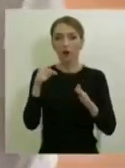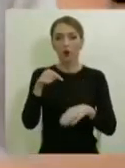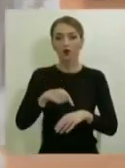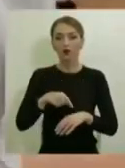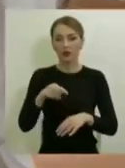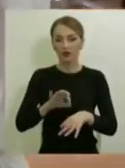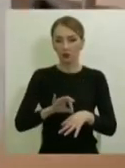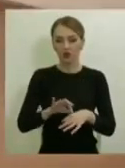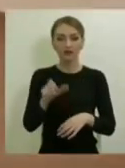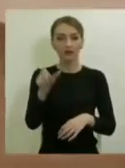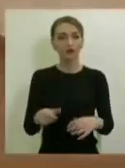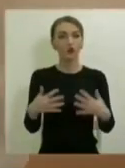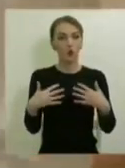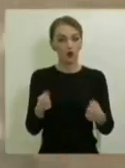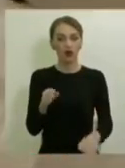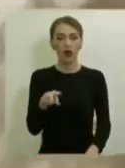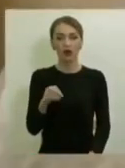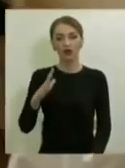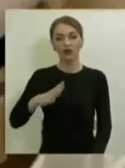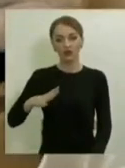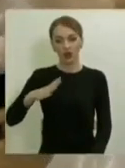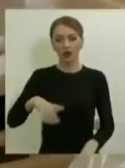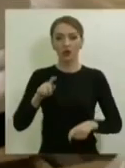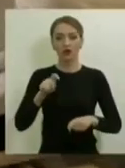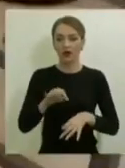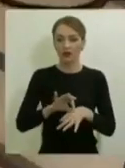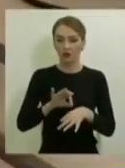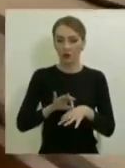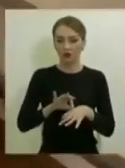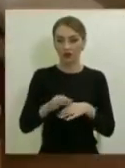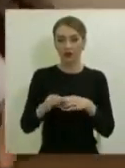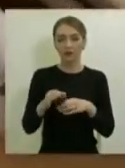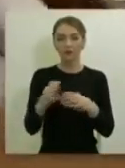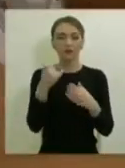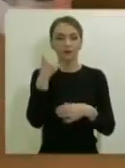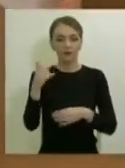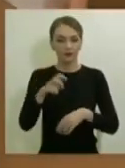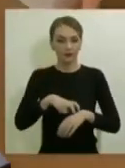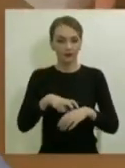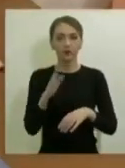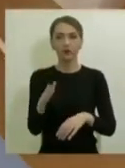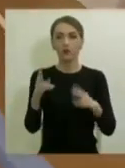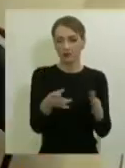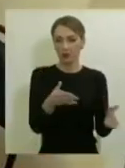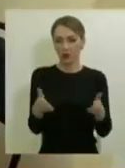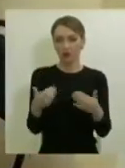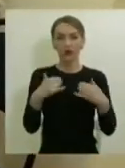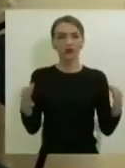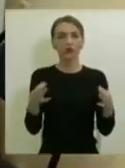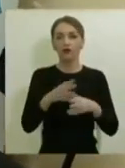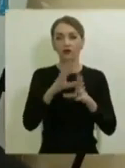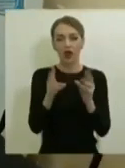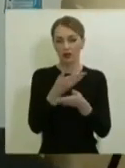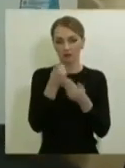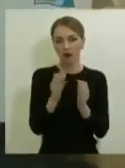треба платити лікарям, щоб вони отримали достойну зарплату. Сьогодні лікар, який 8 чи 7 років навчається,